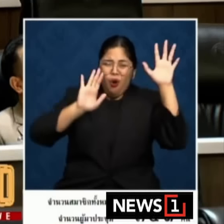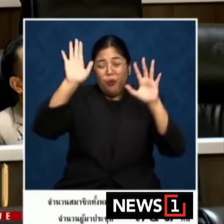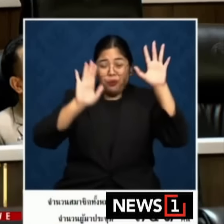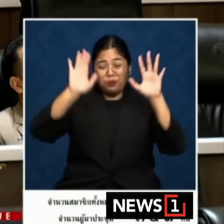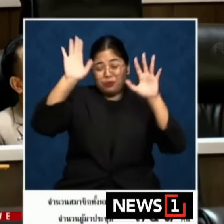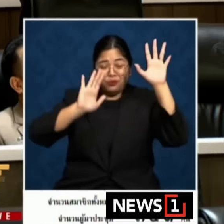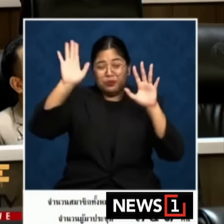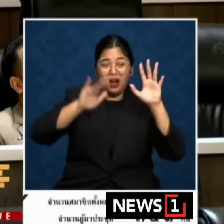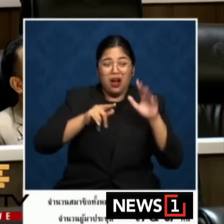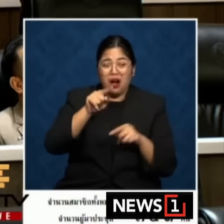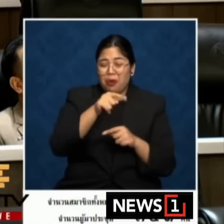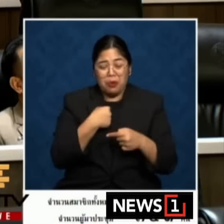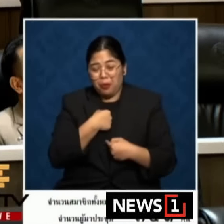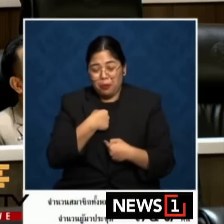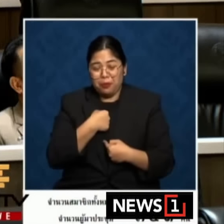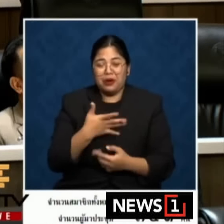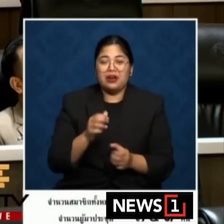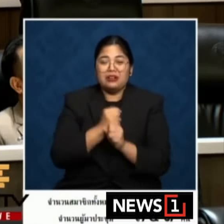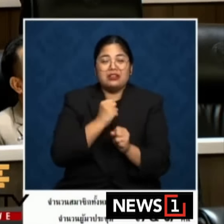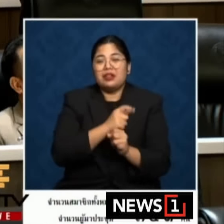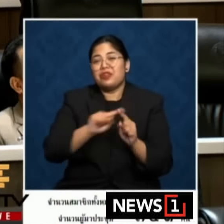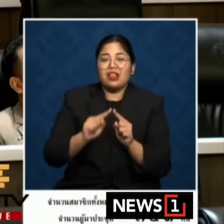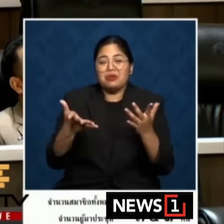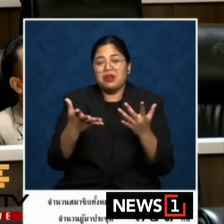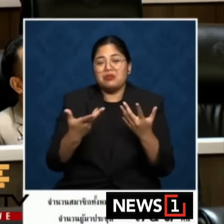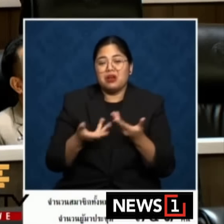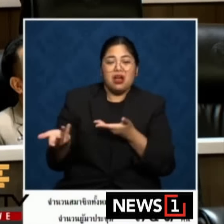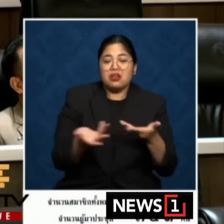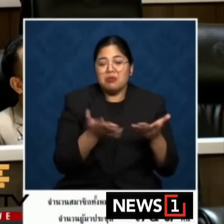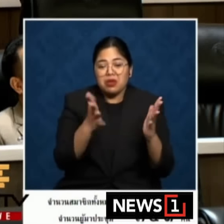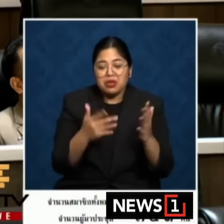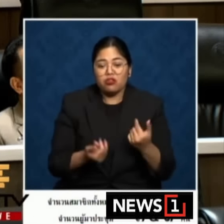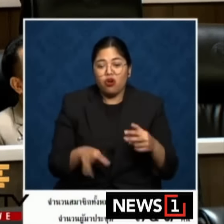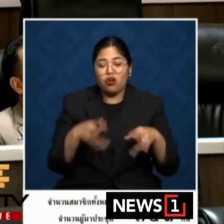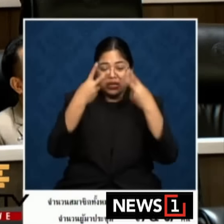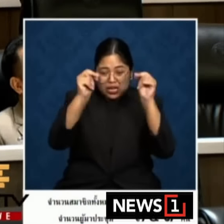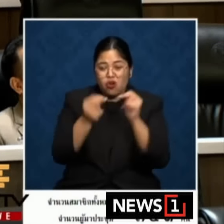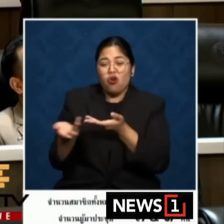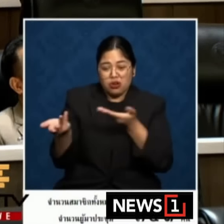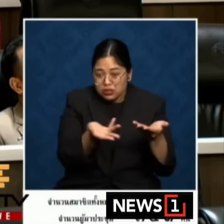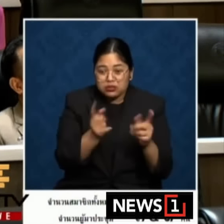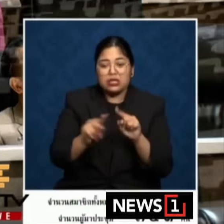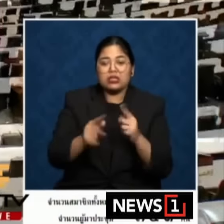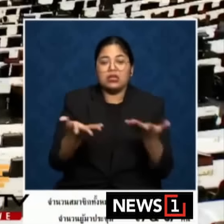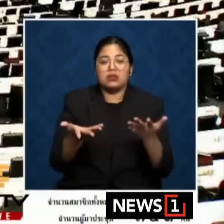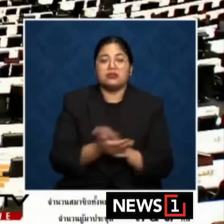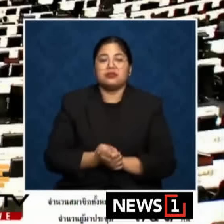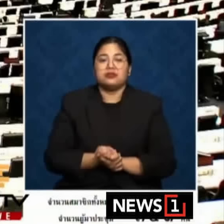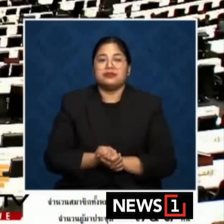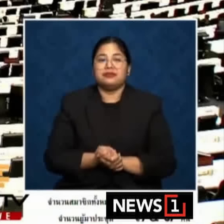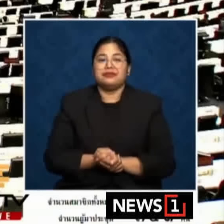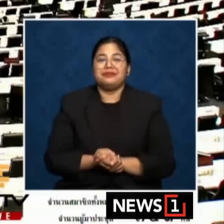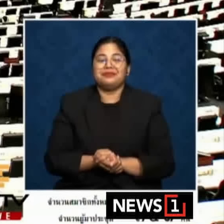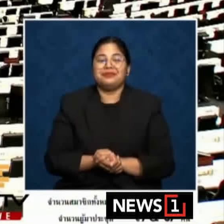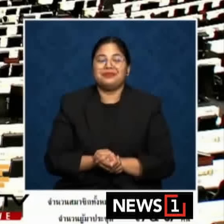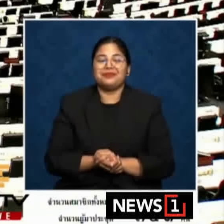ผล่ไป เดินไปโดยที่ อ๋อเหรอตกลงว่าเป็นเรื่องโคที่จรไป การเดินไปแบบโคเนี